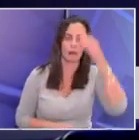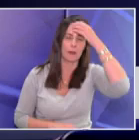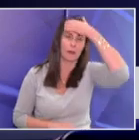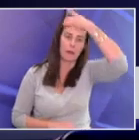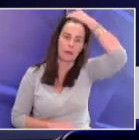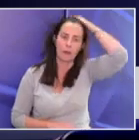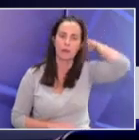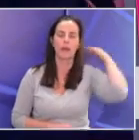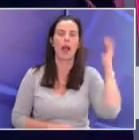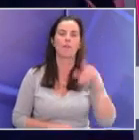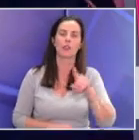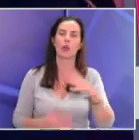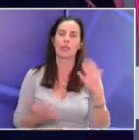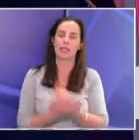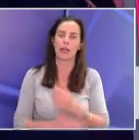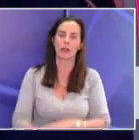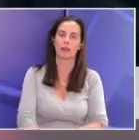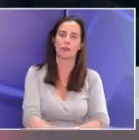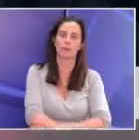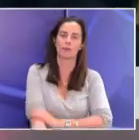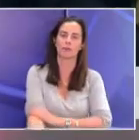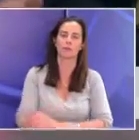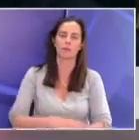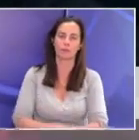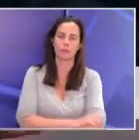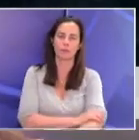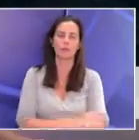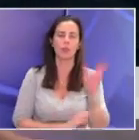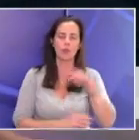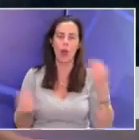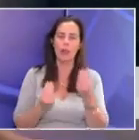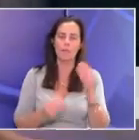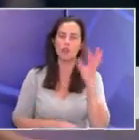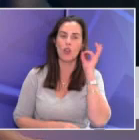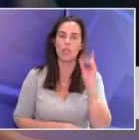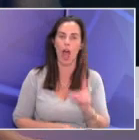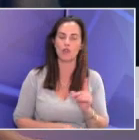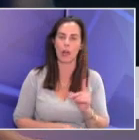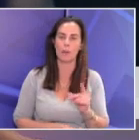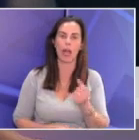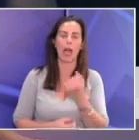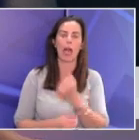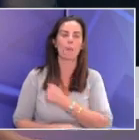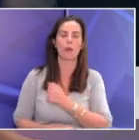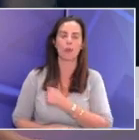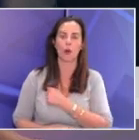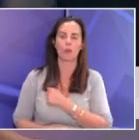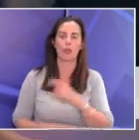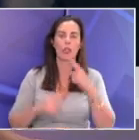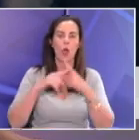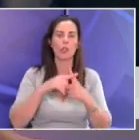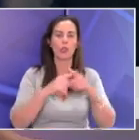נשים. אפילו את זה הוא לא הצליח. לא משנה, אבל זה משהו מוכר. אבל שנייה, יש תופעה של נשים רפובליקניות,